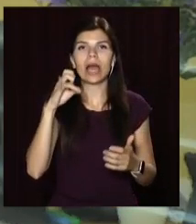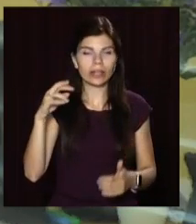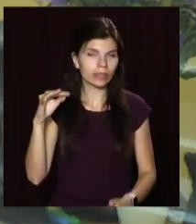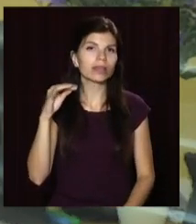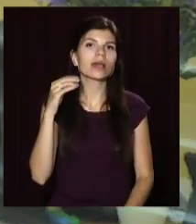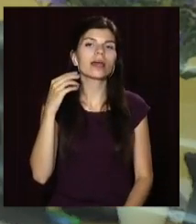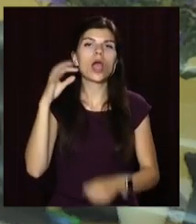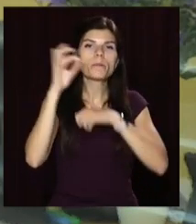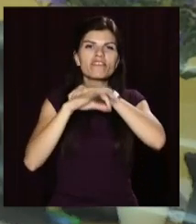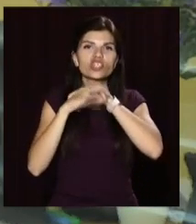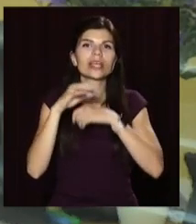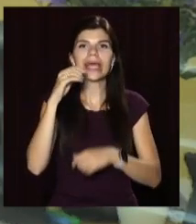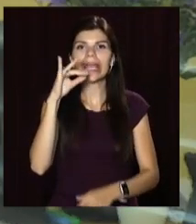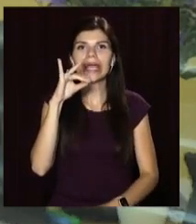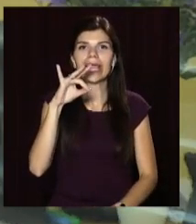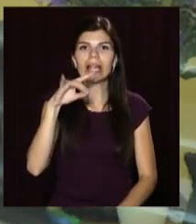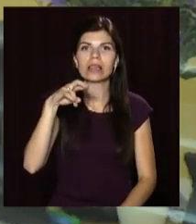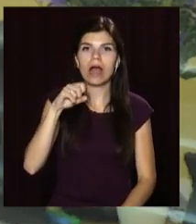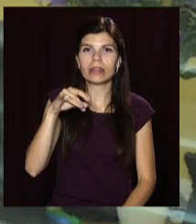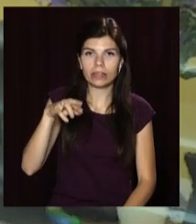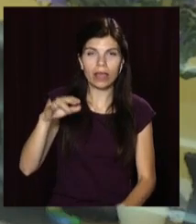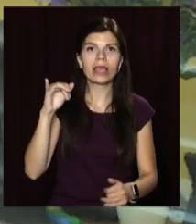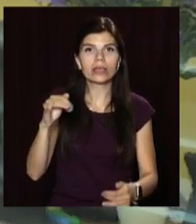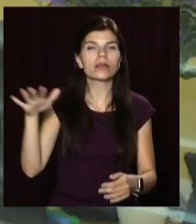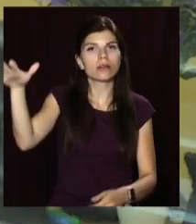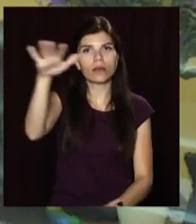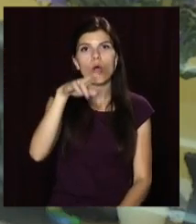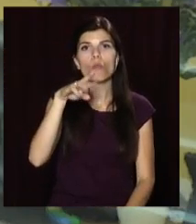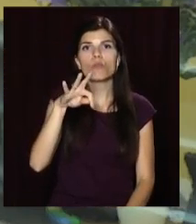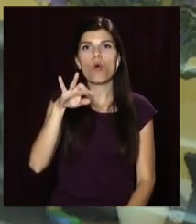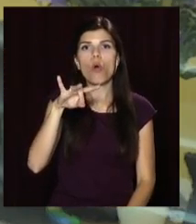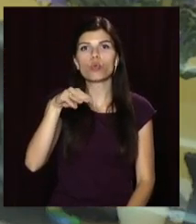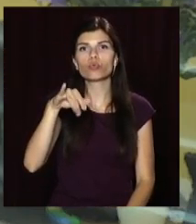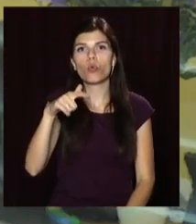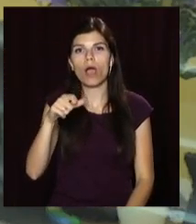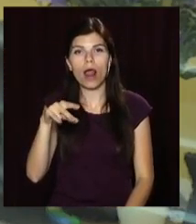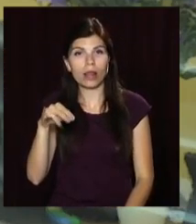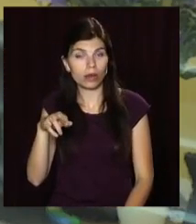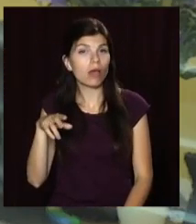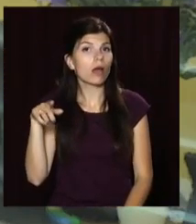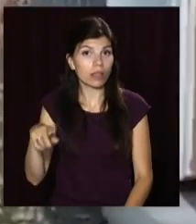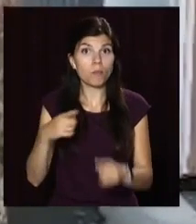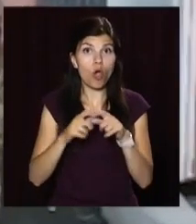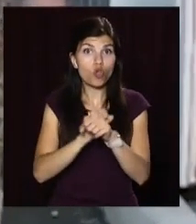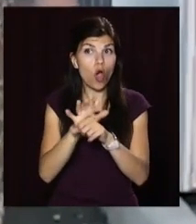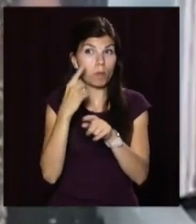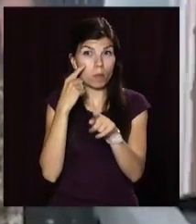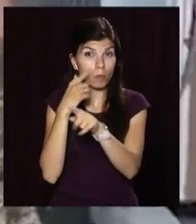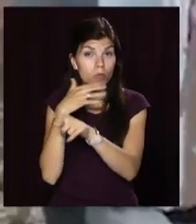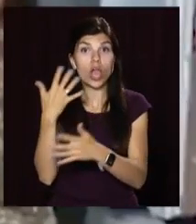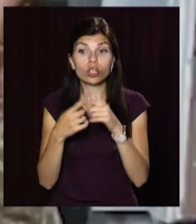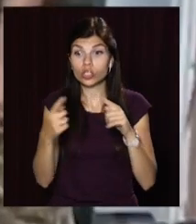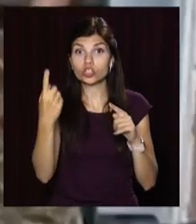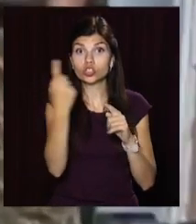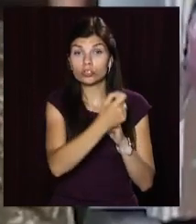Північної Ірландії та Португалії. Саме там зафіксували найбільше поширення нового штаму ковіду дельта. Якщо людина понад